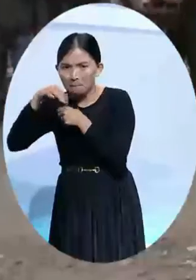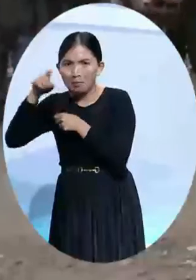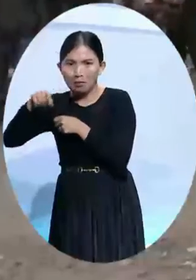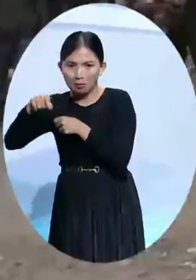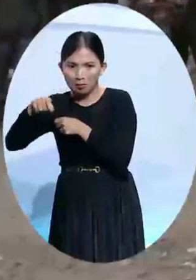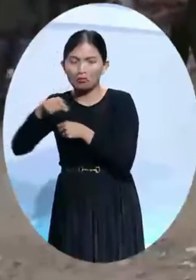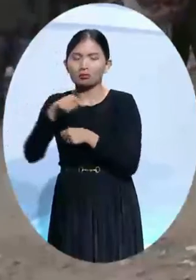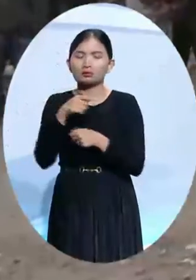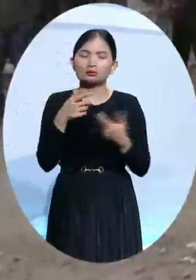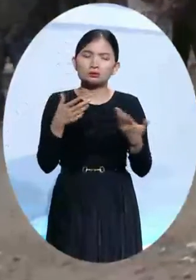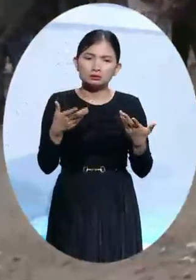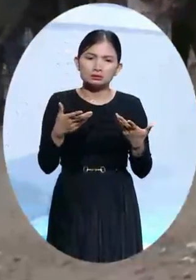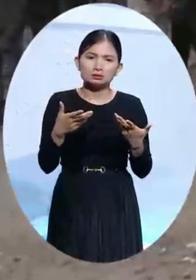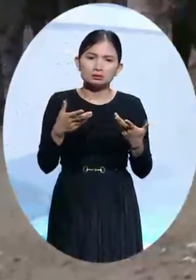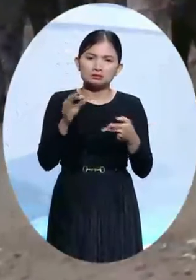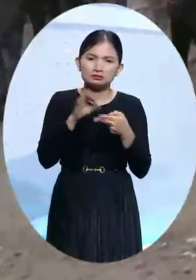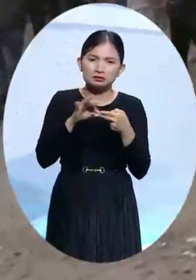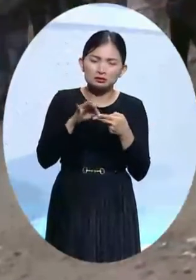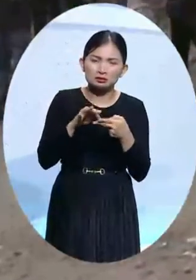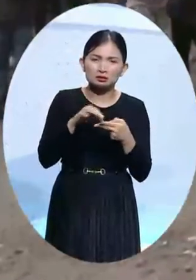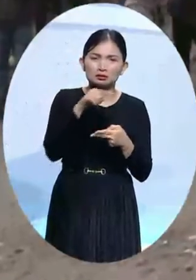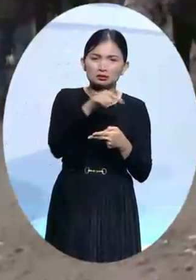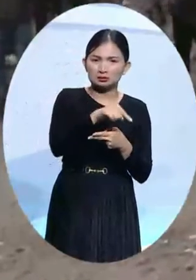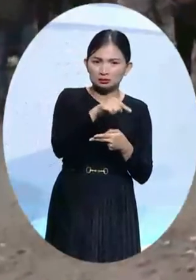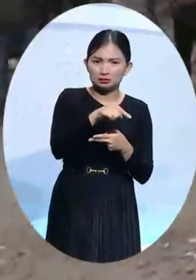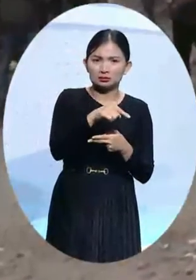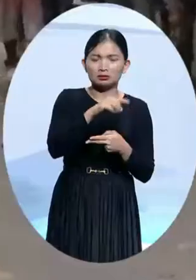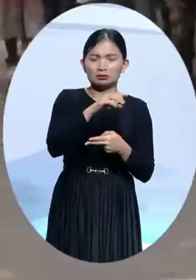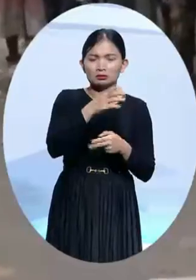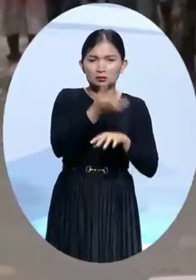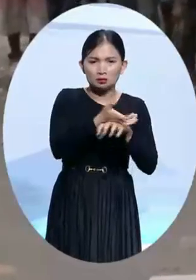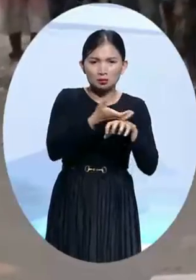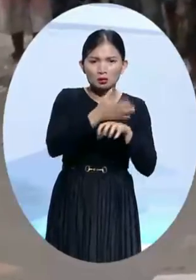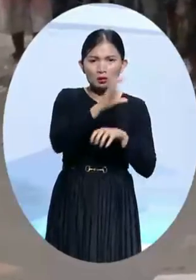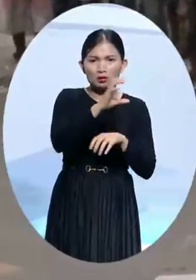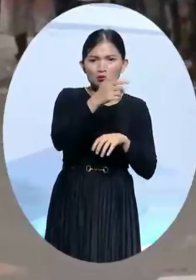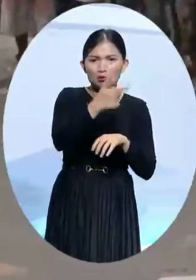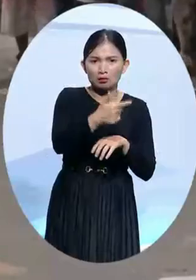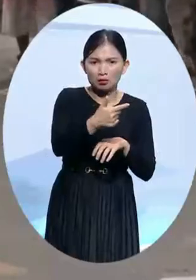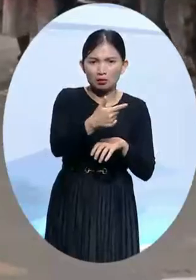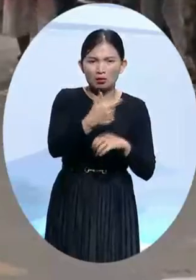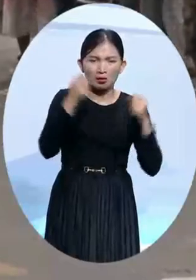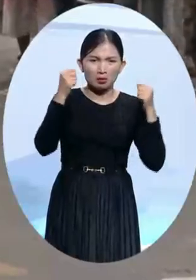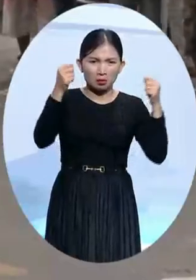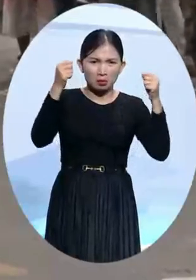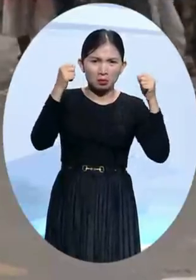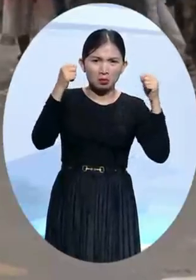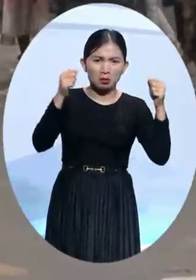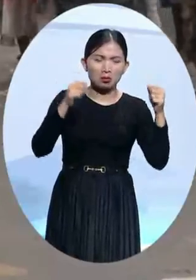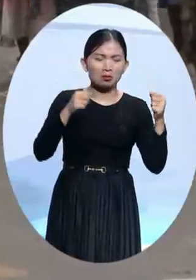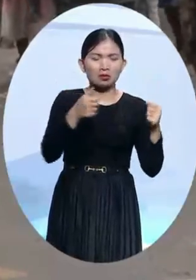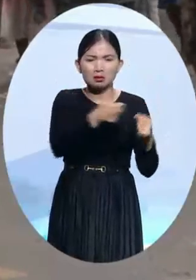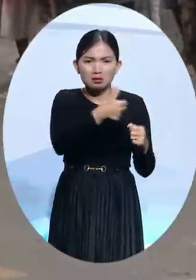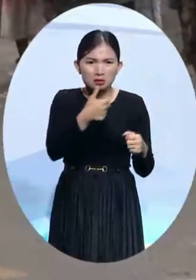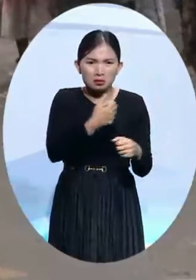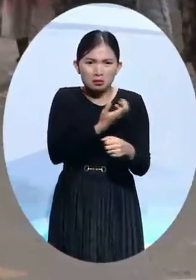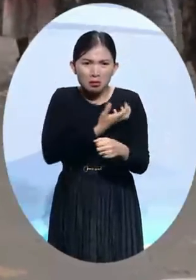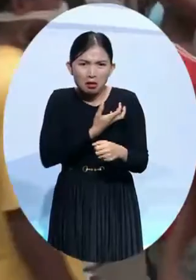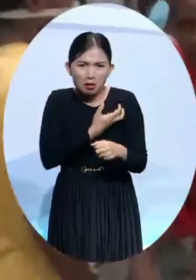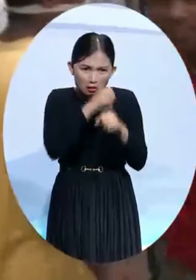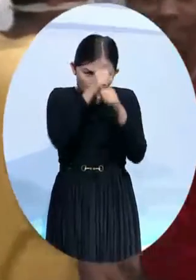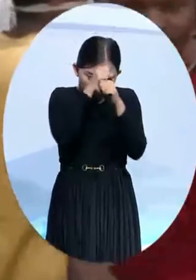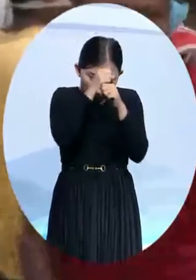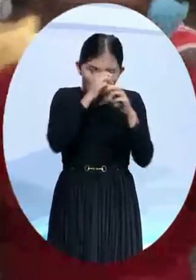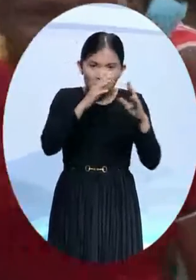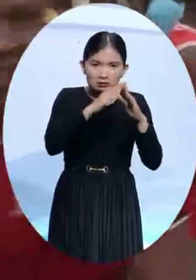quân M23 ở miền đông Cộng hòa Dân chủ Congo đã khiến hàng ngàn người dân phải rời bỏ nhà cửa. Các cuộc tấn công của các phần tử có